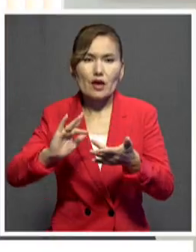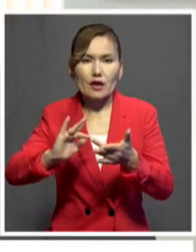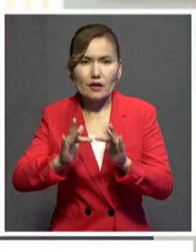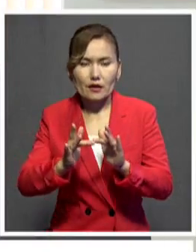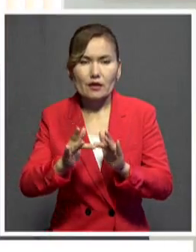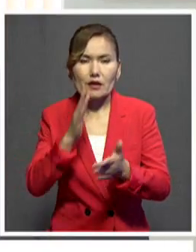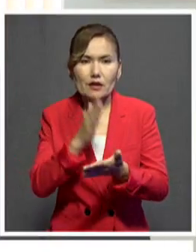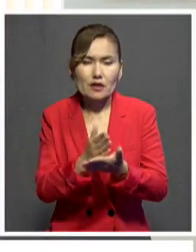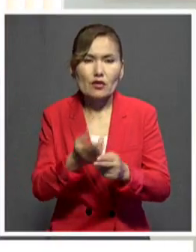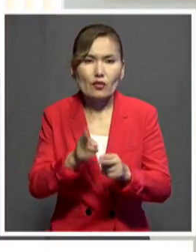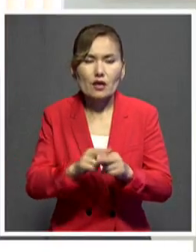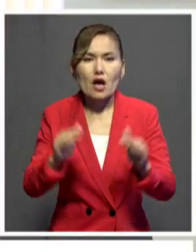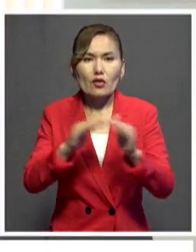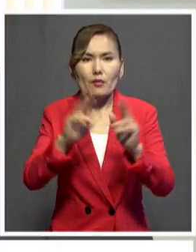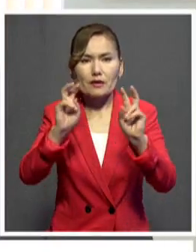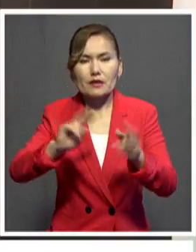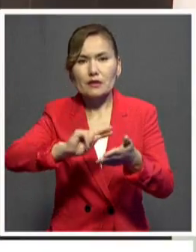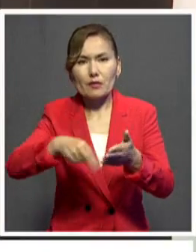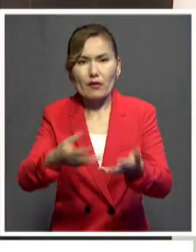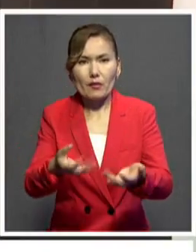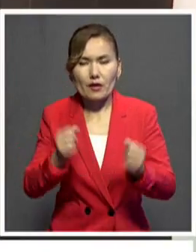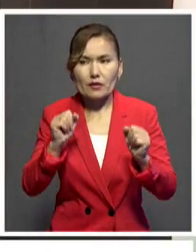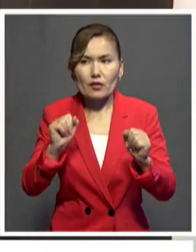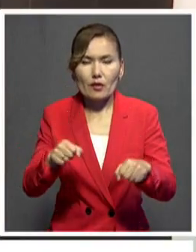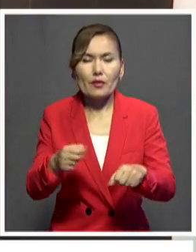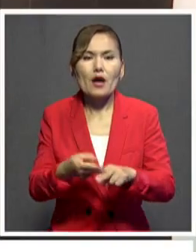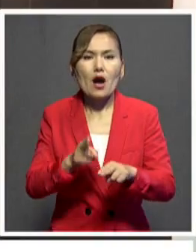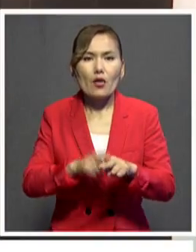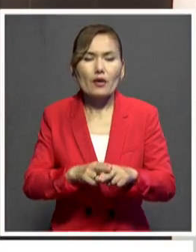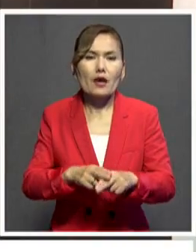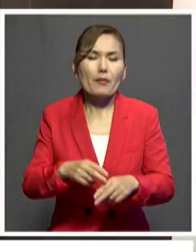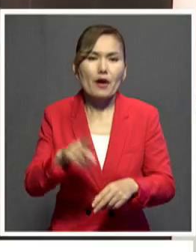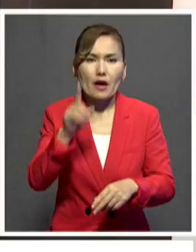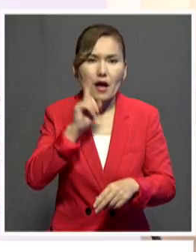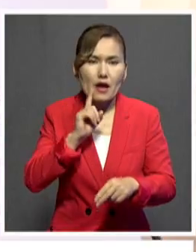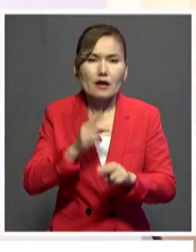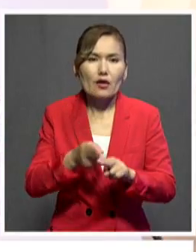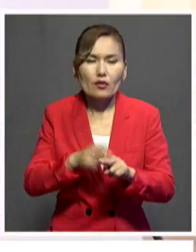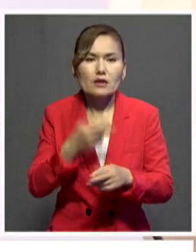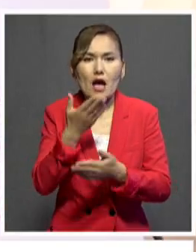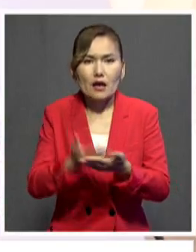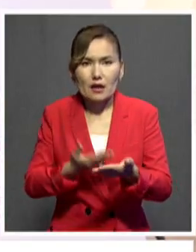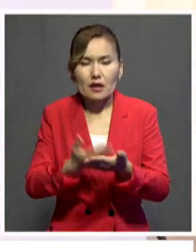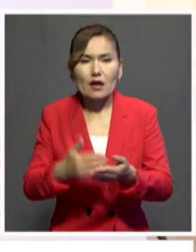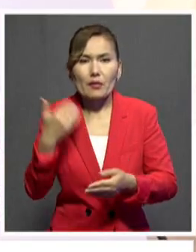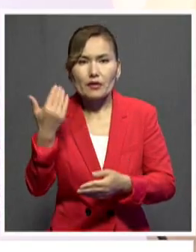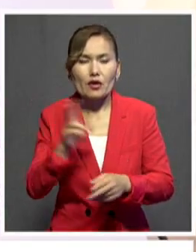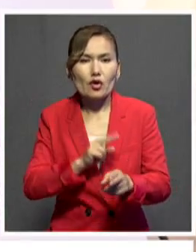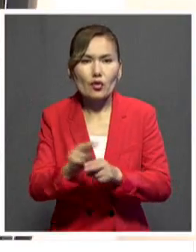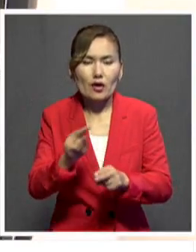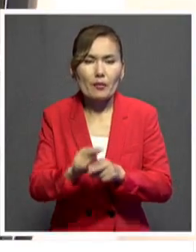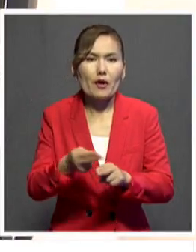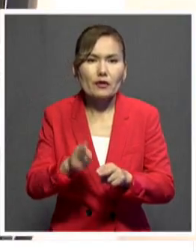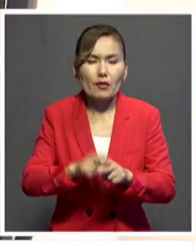болмайды. Бұның ең басты мақсаты сол. Өзіне өзі қызмет көрсету бұрыштарына әзірге кеңесші маман бөлінді. Ол бастапқыда тұрғындарды электронды